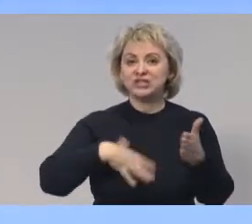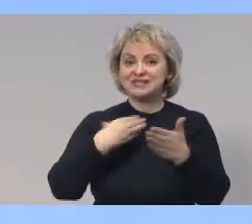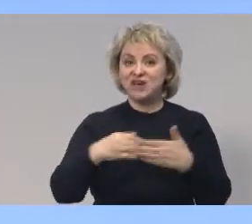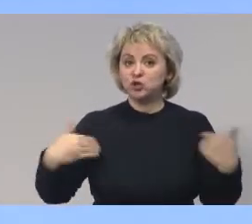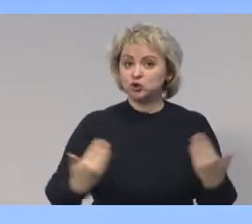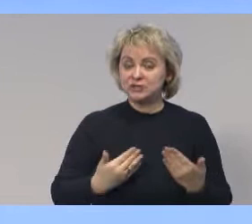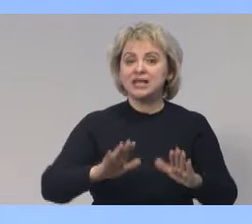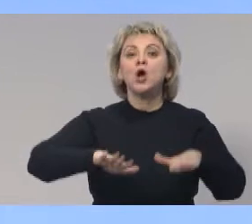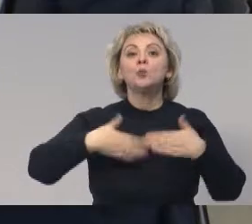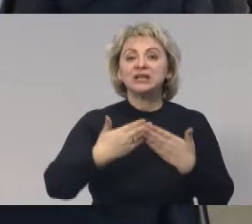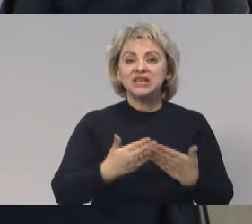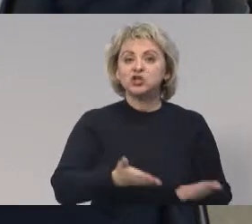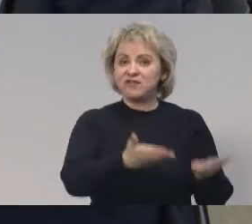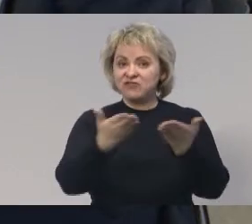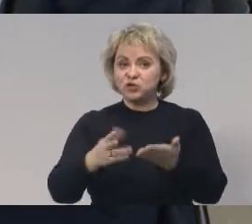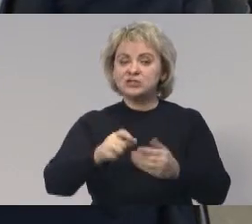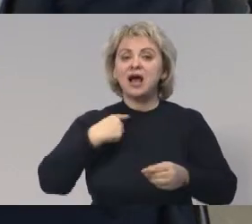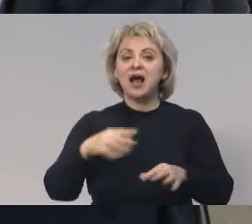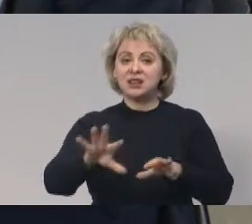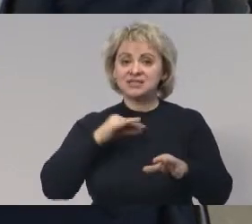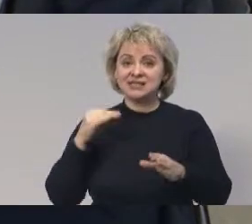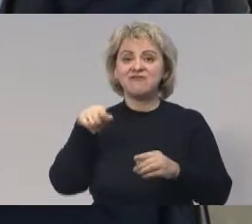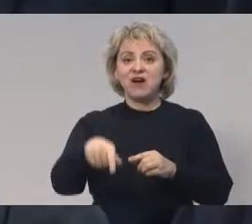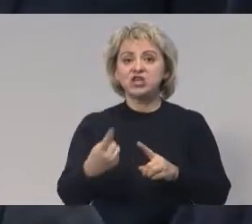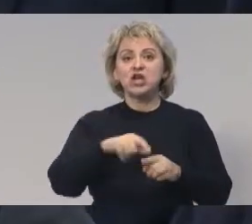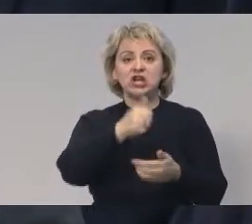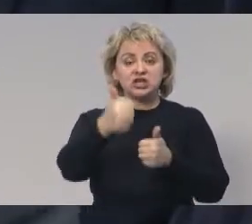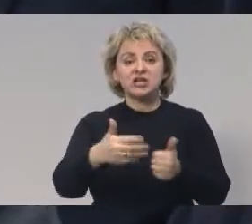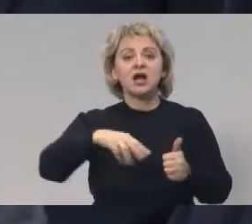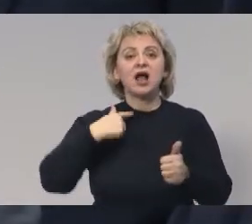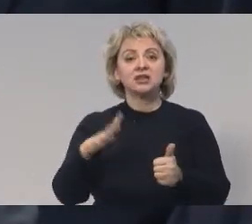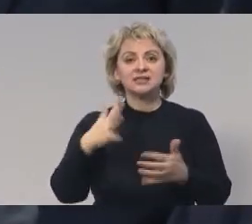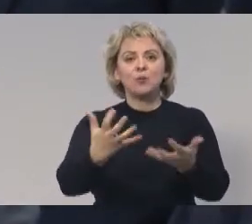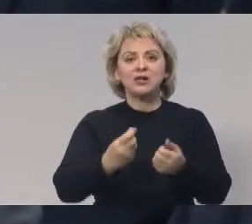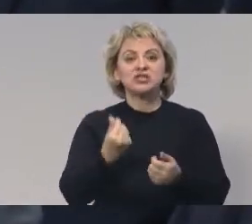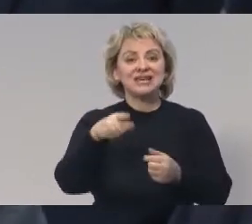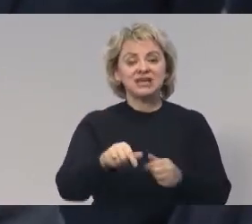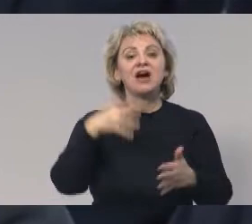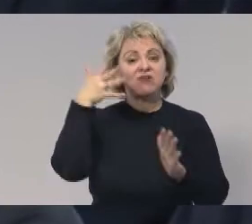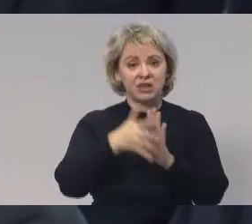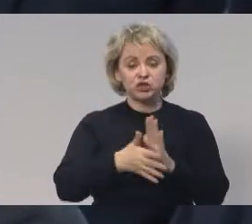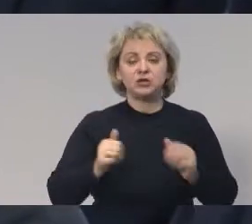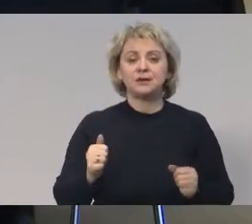своей жизни. Предложения выносятся на голосование, и лидеры голосования получают средства на воплощение.